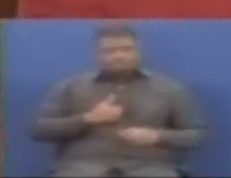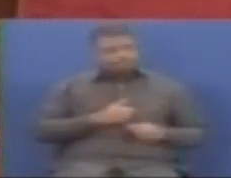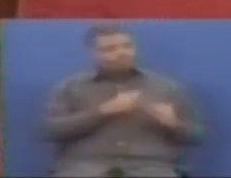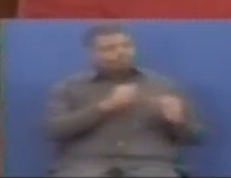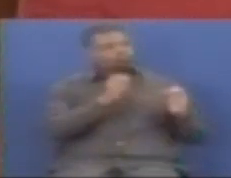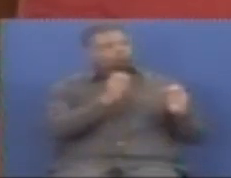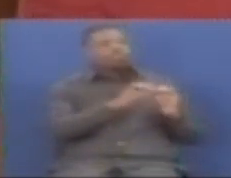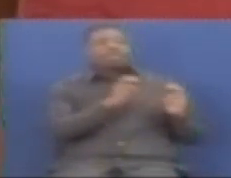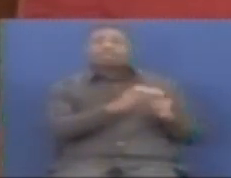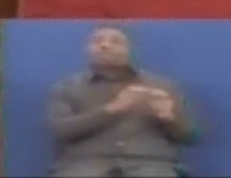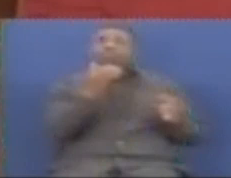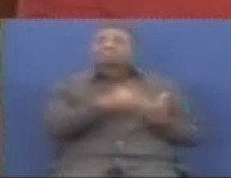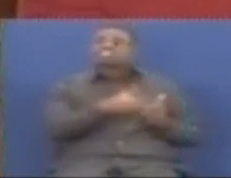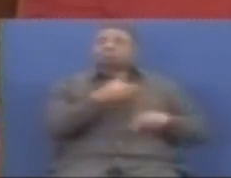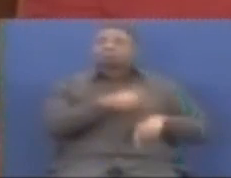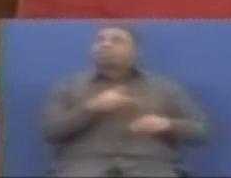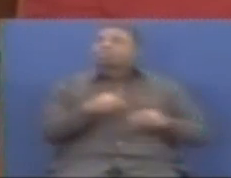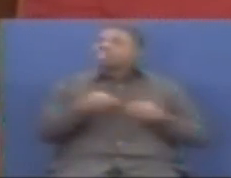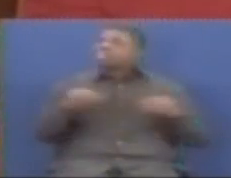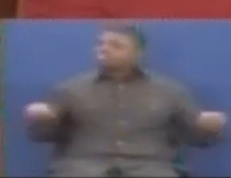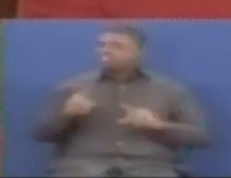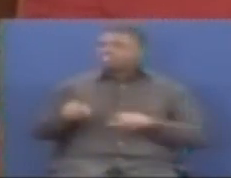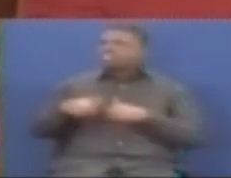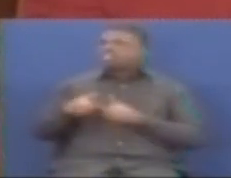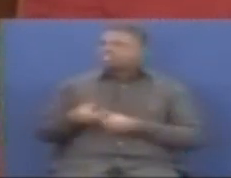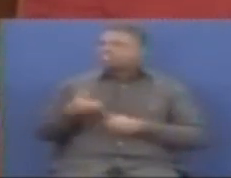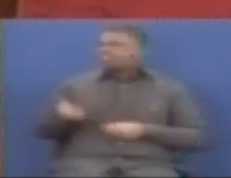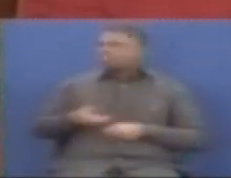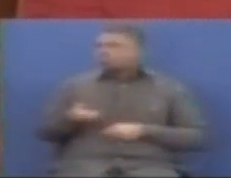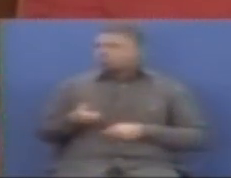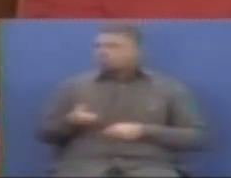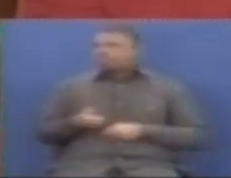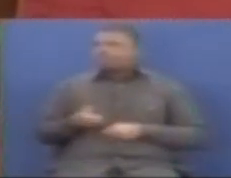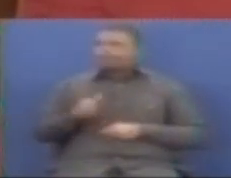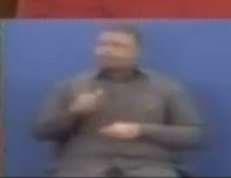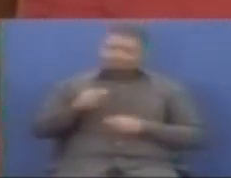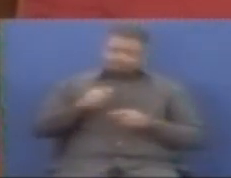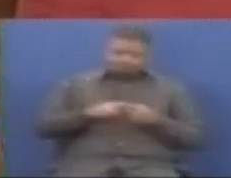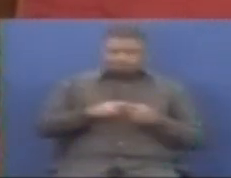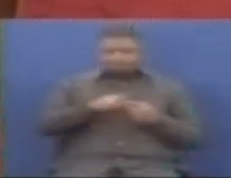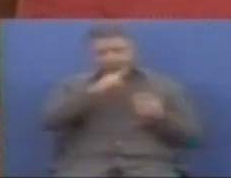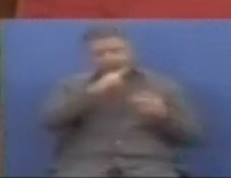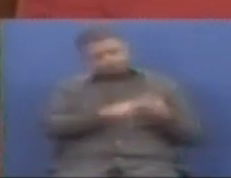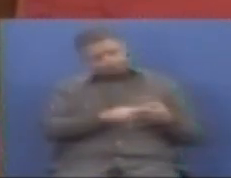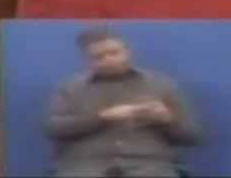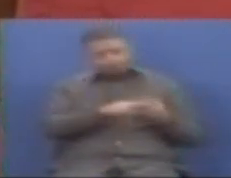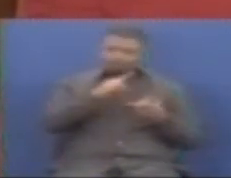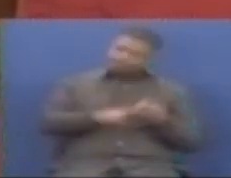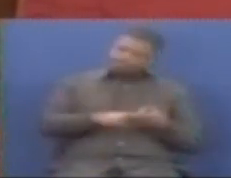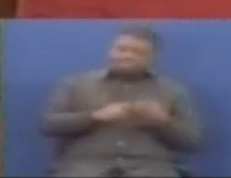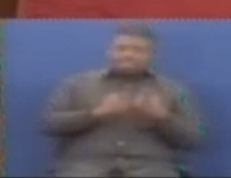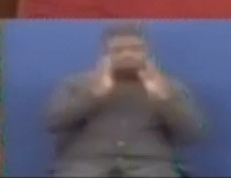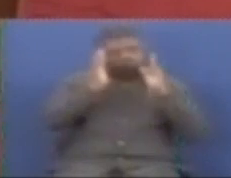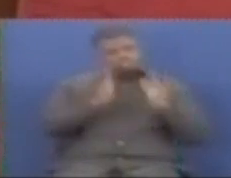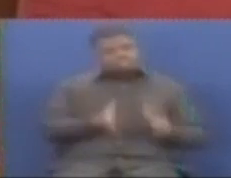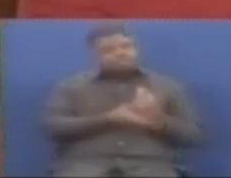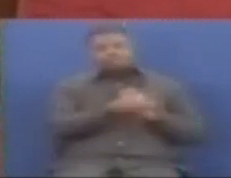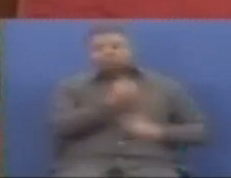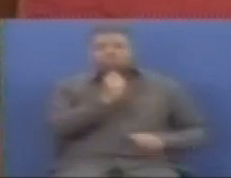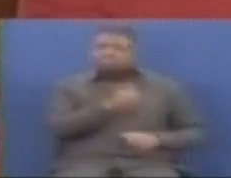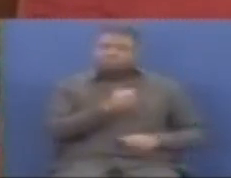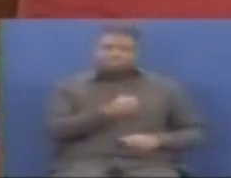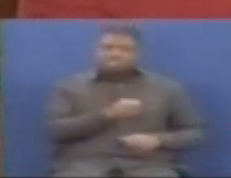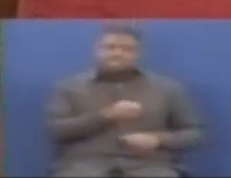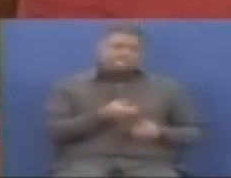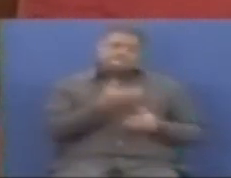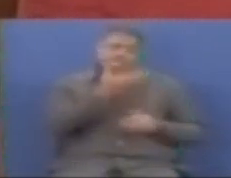kwenye kijiji hiki umefika muda mrefu, lakini kuna vitongoji vya Mabambara, Ihindi na Idulundi, Mheshimiwa Spika, Naibu Spika,